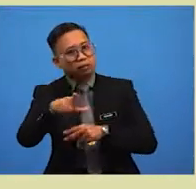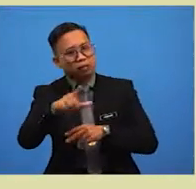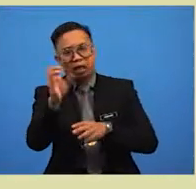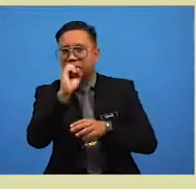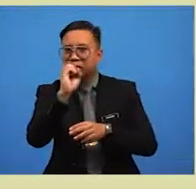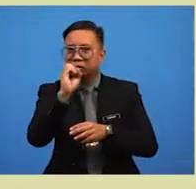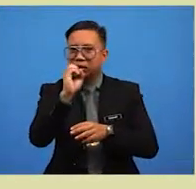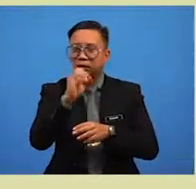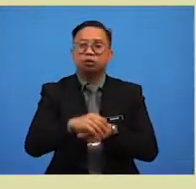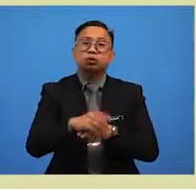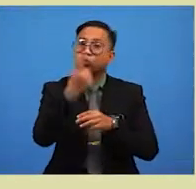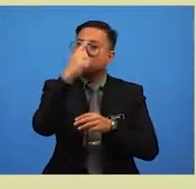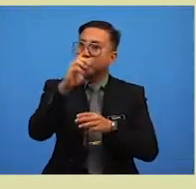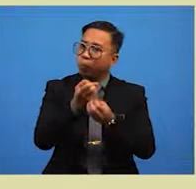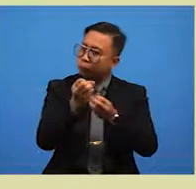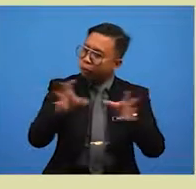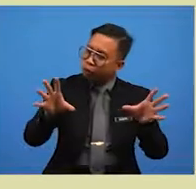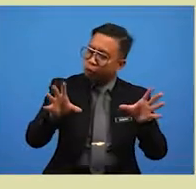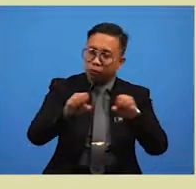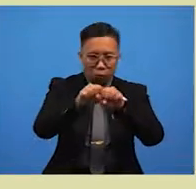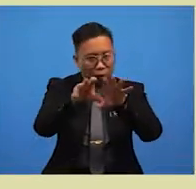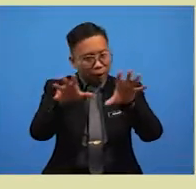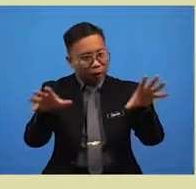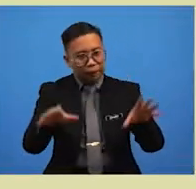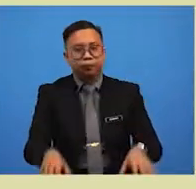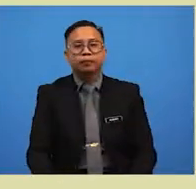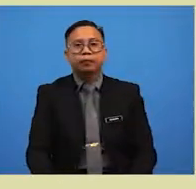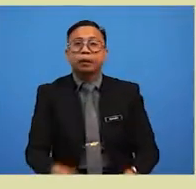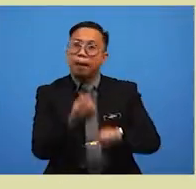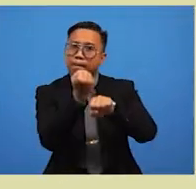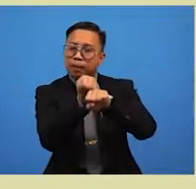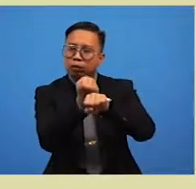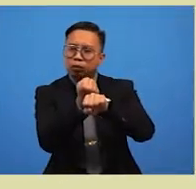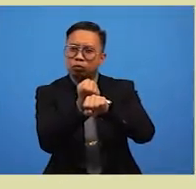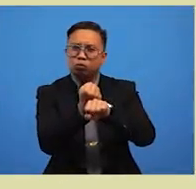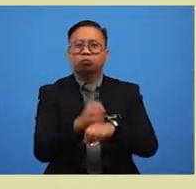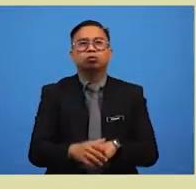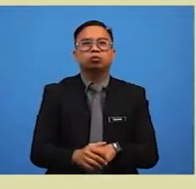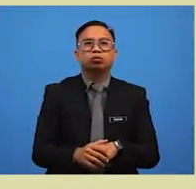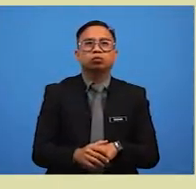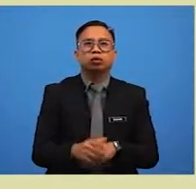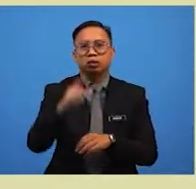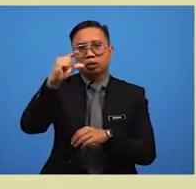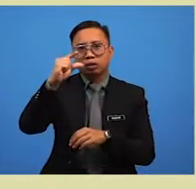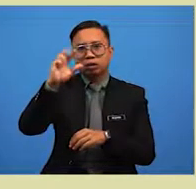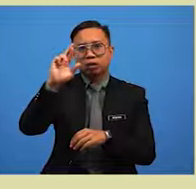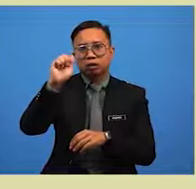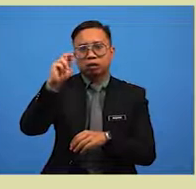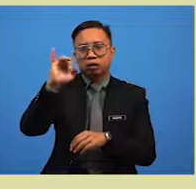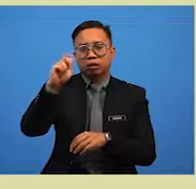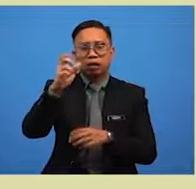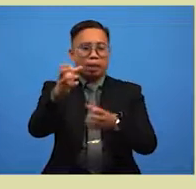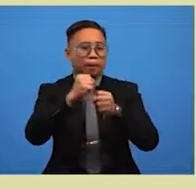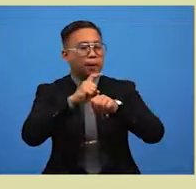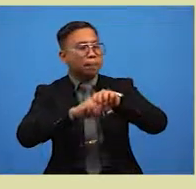tidak lama untuk pecah dan terurai. Batuan yang keras seperti batu granit mengambil masa yang